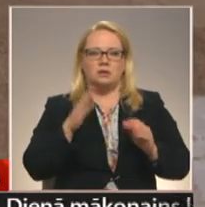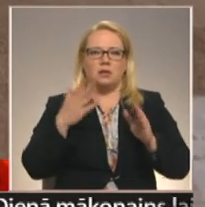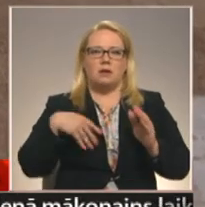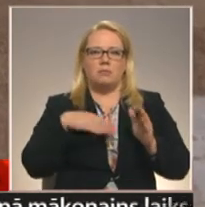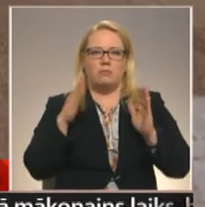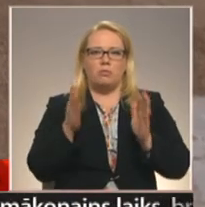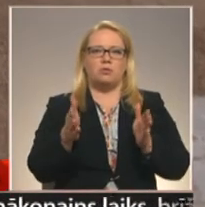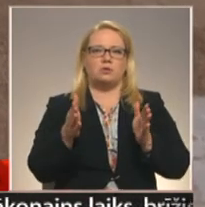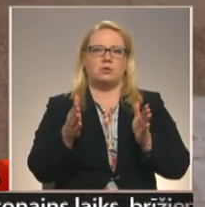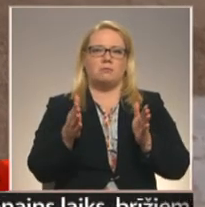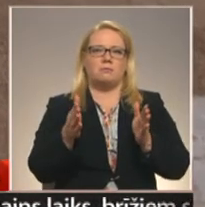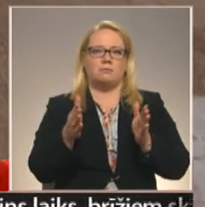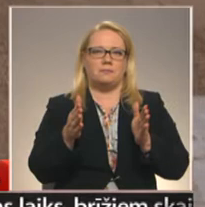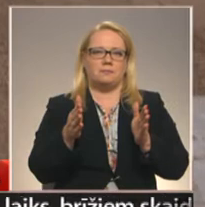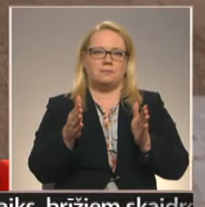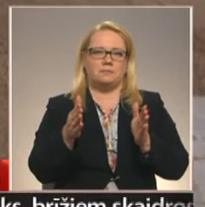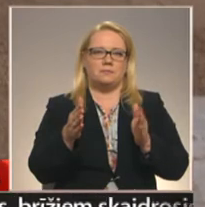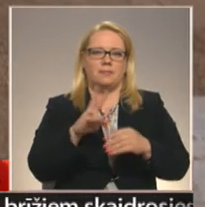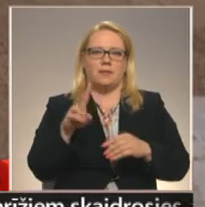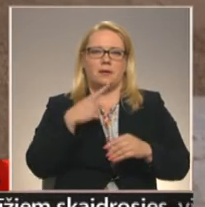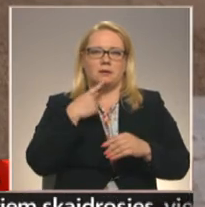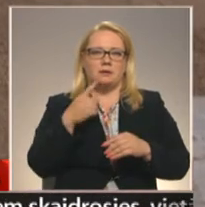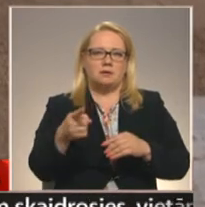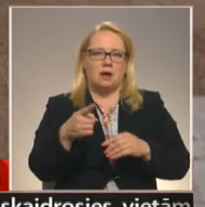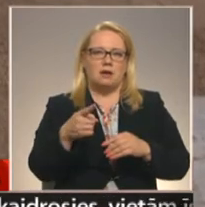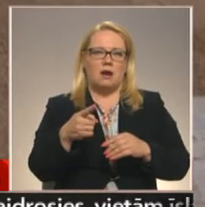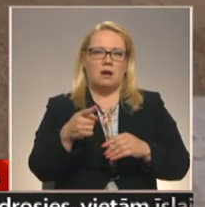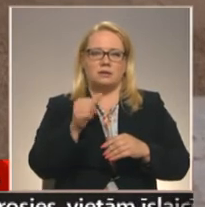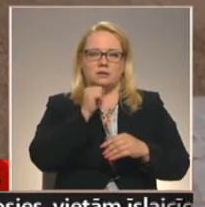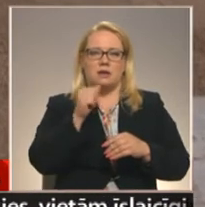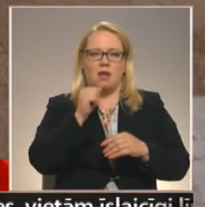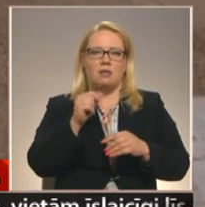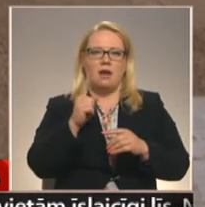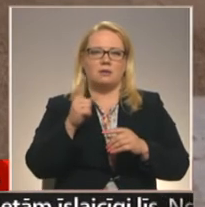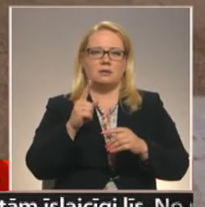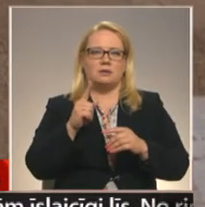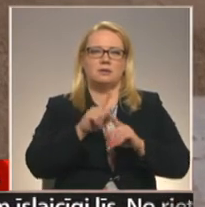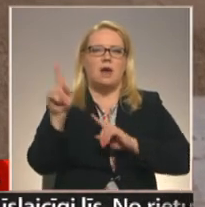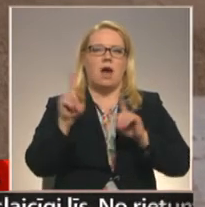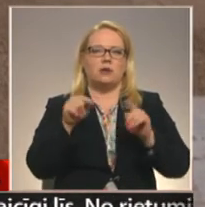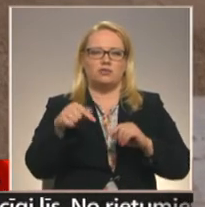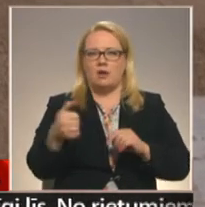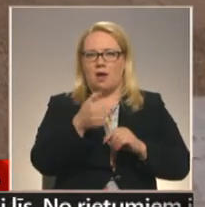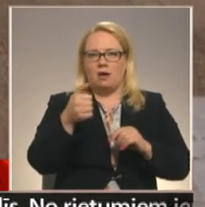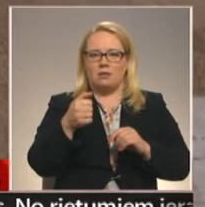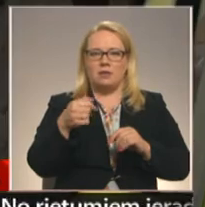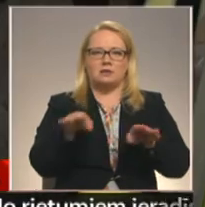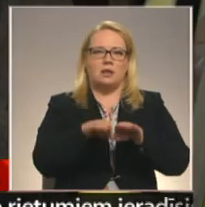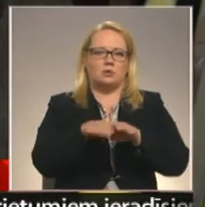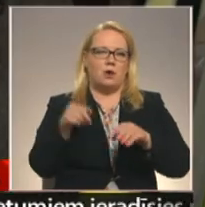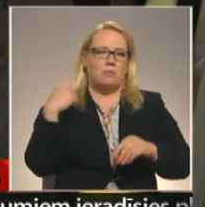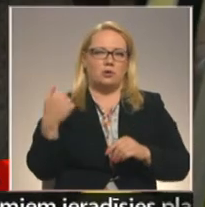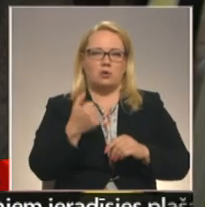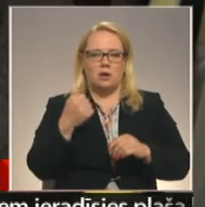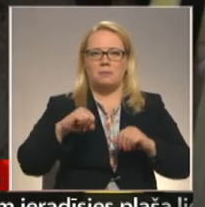būsim, nu, kā saka, uz zaļa zara šajā gadā salīdzinot ar pagājušo gadu. Par